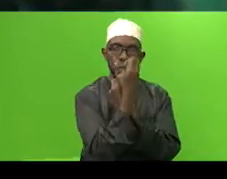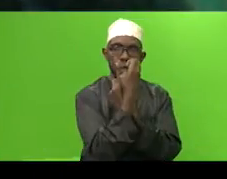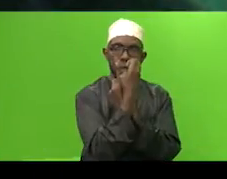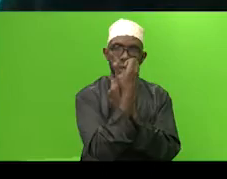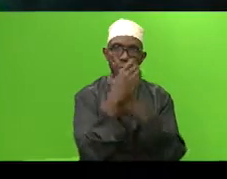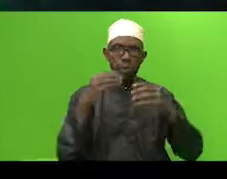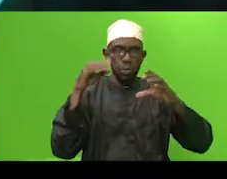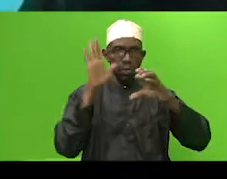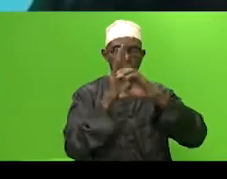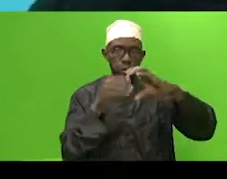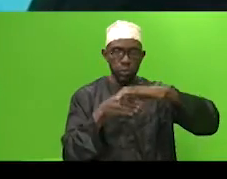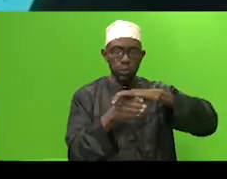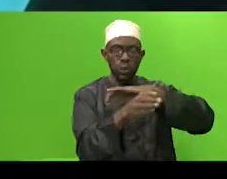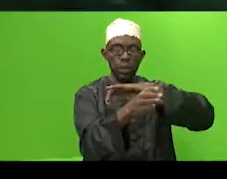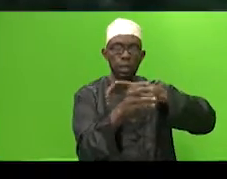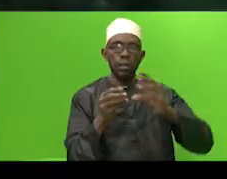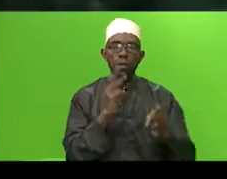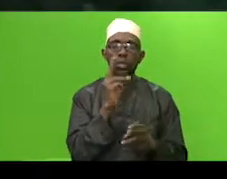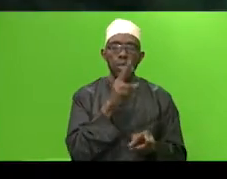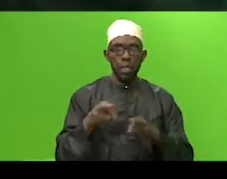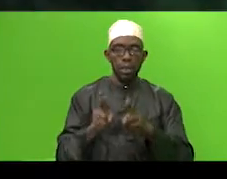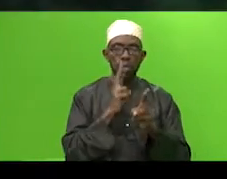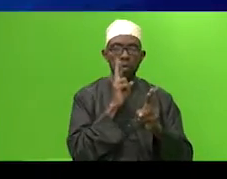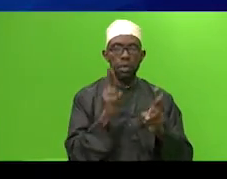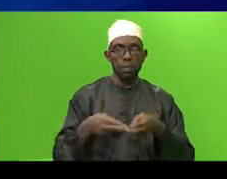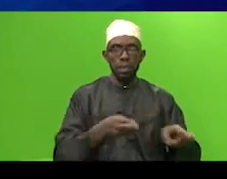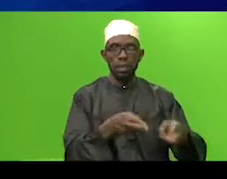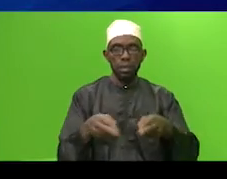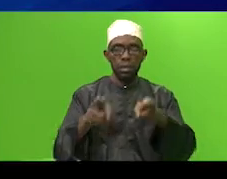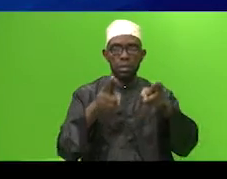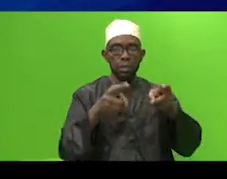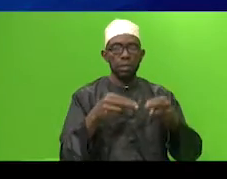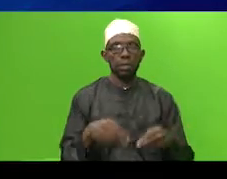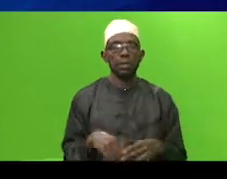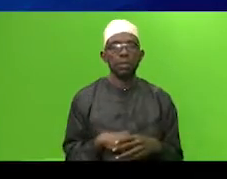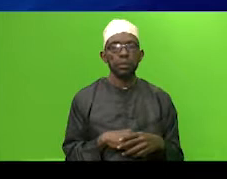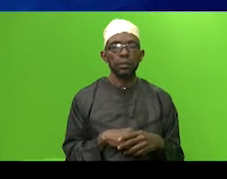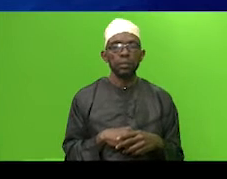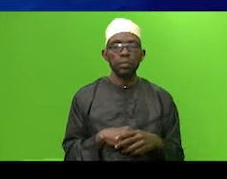blocking drainages, polluting rivers and destroying marine life.